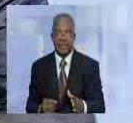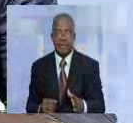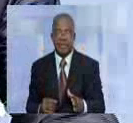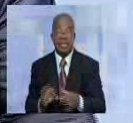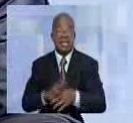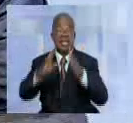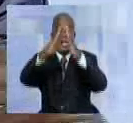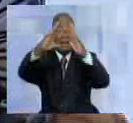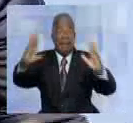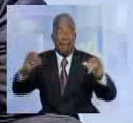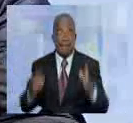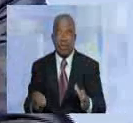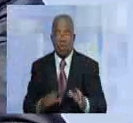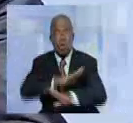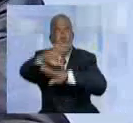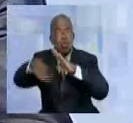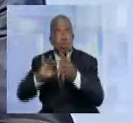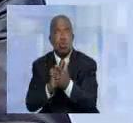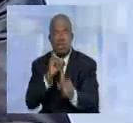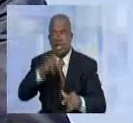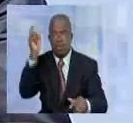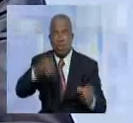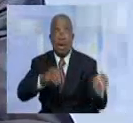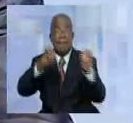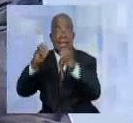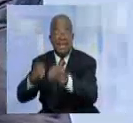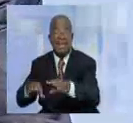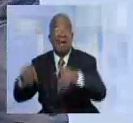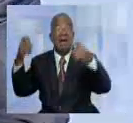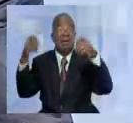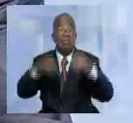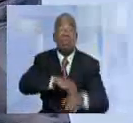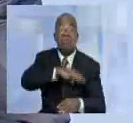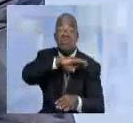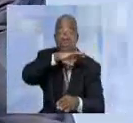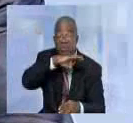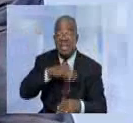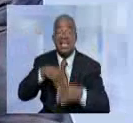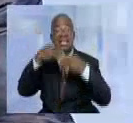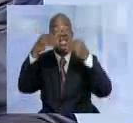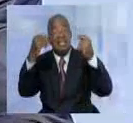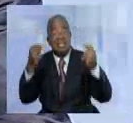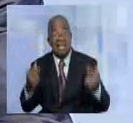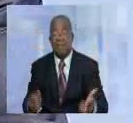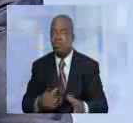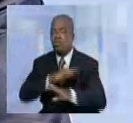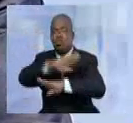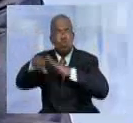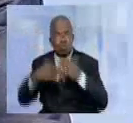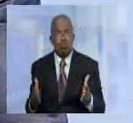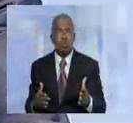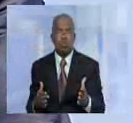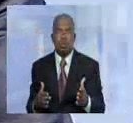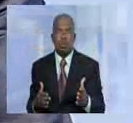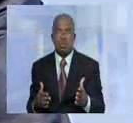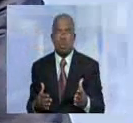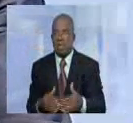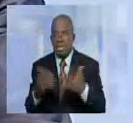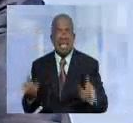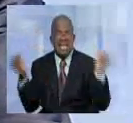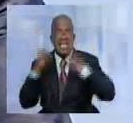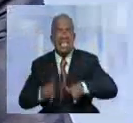qu'il peut entrer en ligne de compte en fonction du programme que donc, le propriétaire, le maître d'ouvrage lui a présenté. Donc, il conçoit le